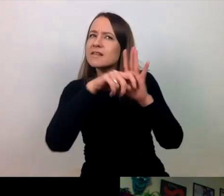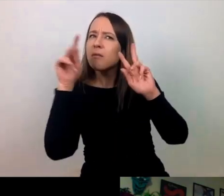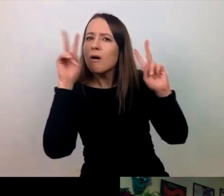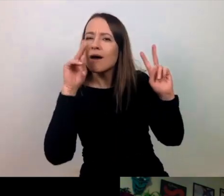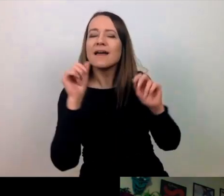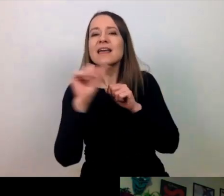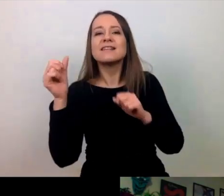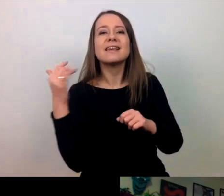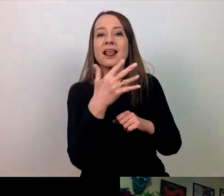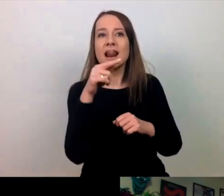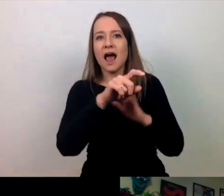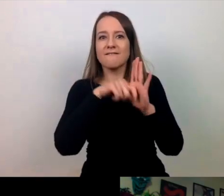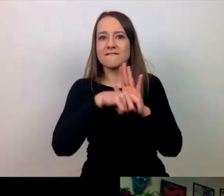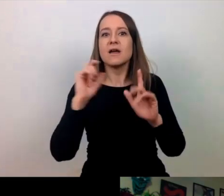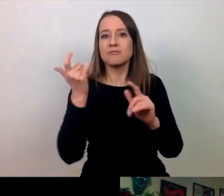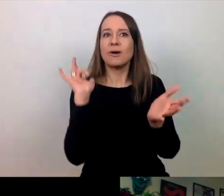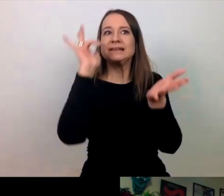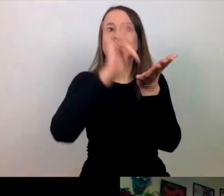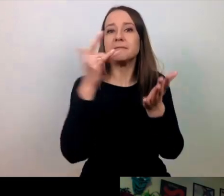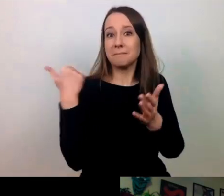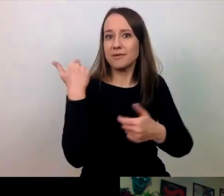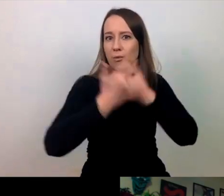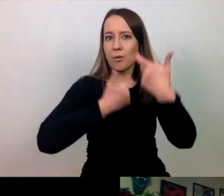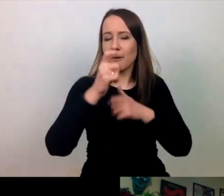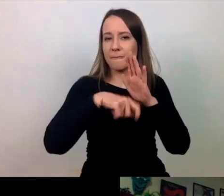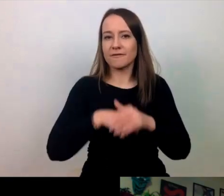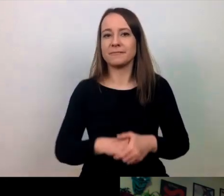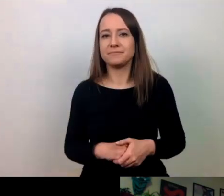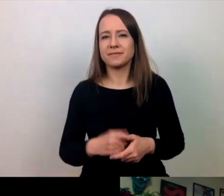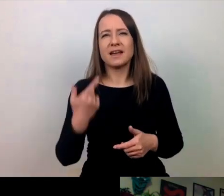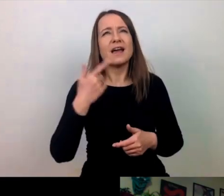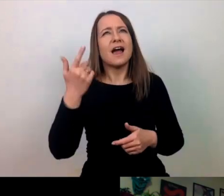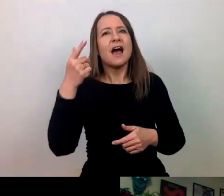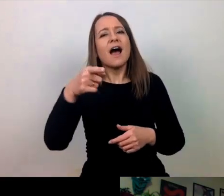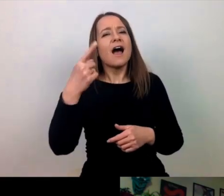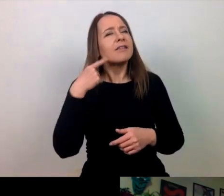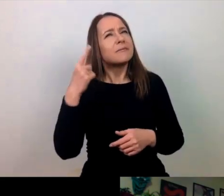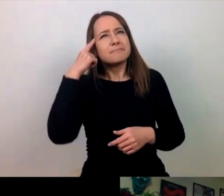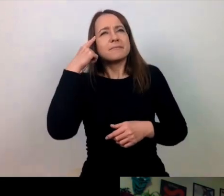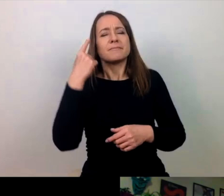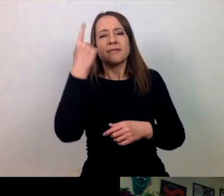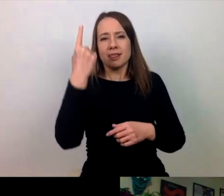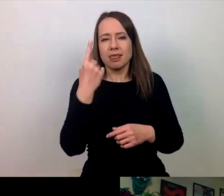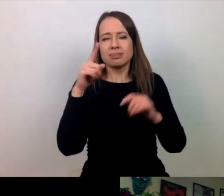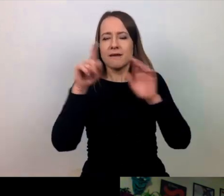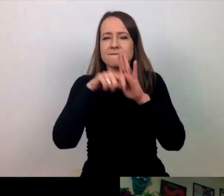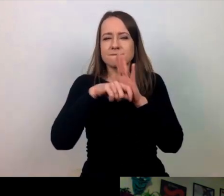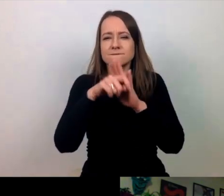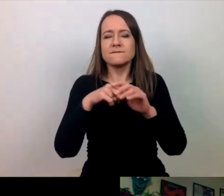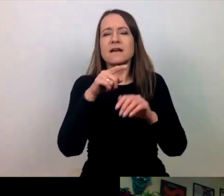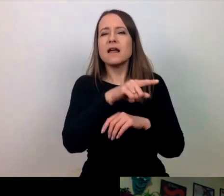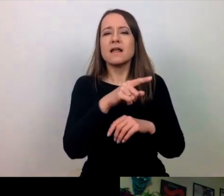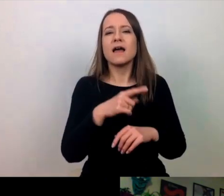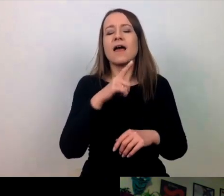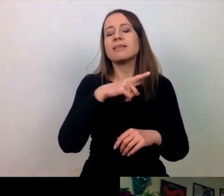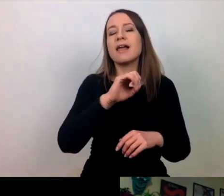których akcja w ostatnich latach tam się toczyła. Był taki film, którego tytułu teraz nie pomnę, ale myślę, że każdy może go sobie sprawdzić. Z Diane